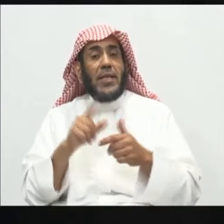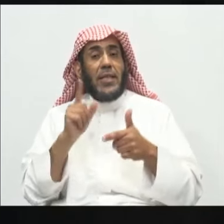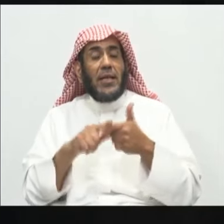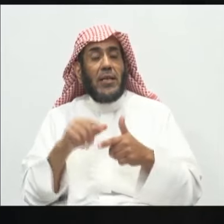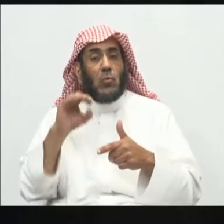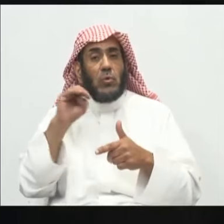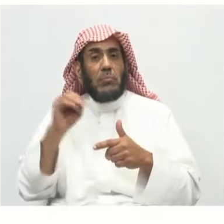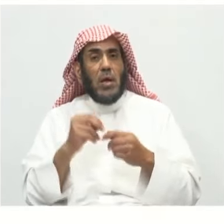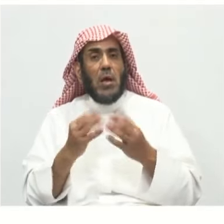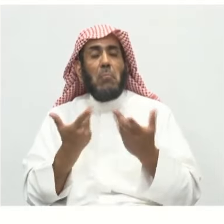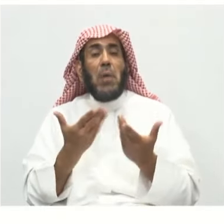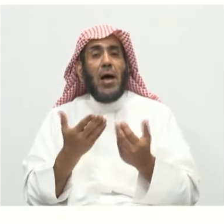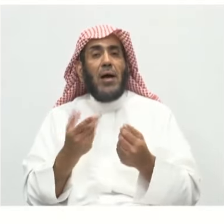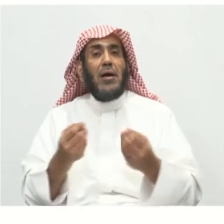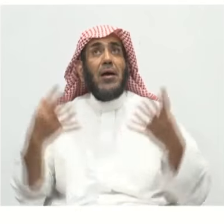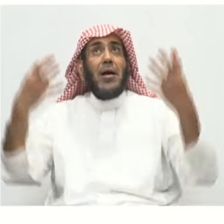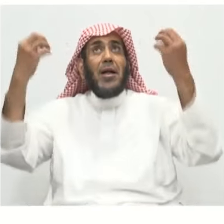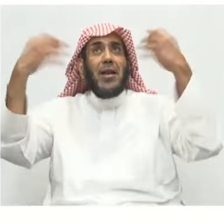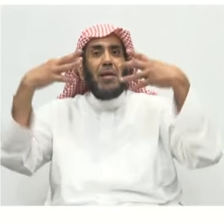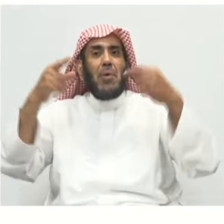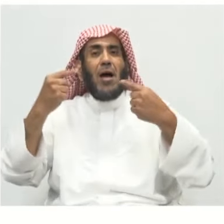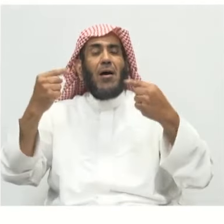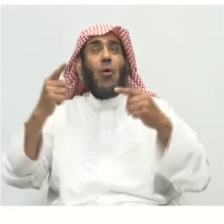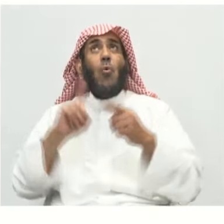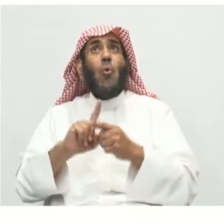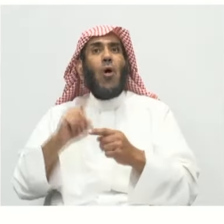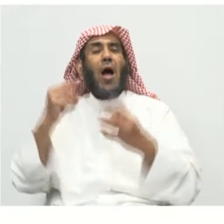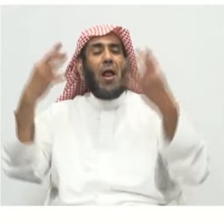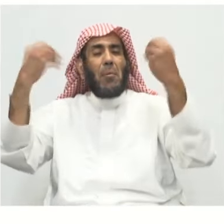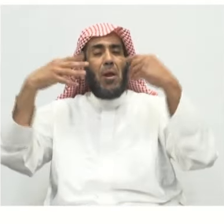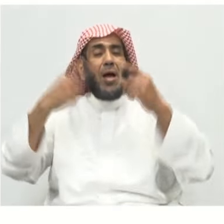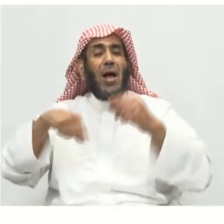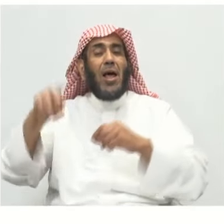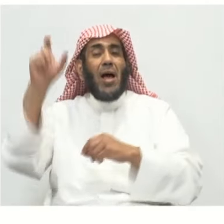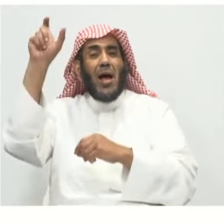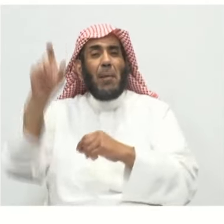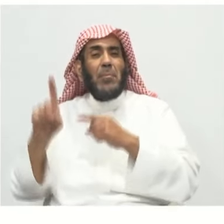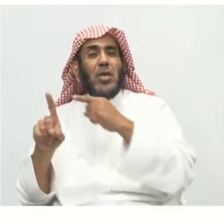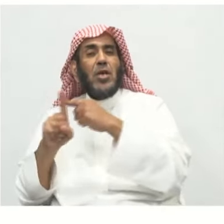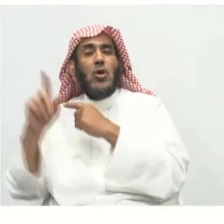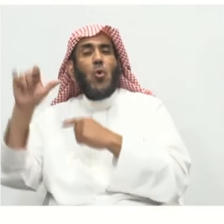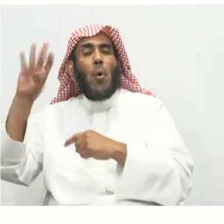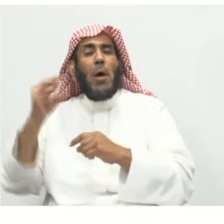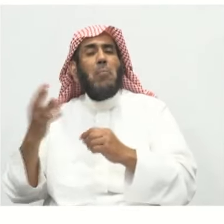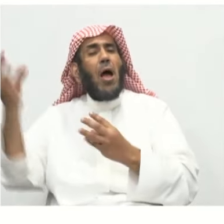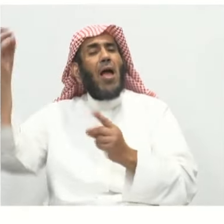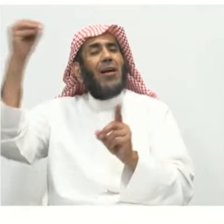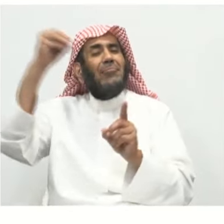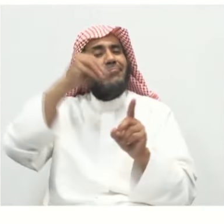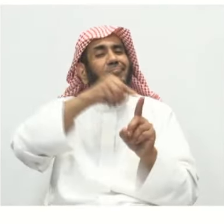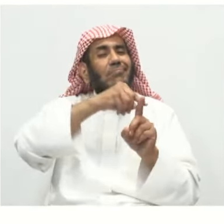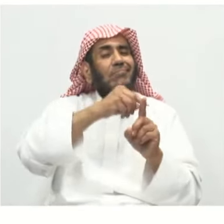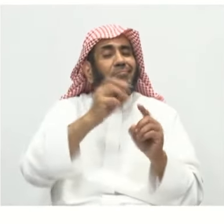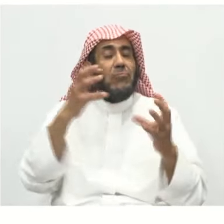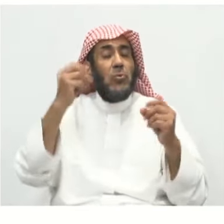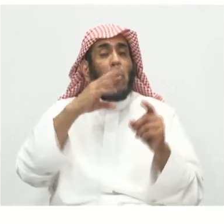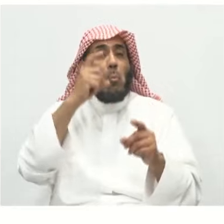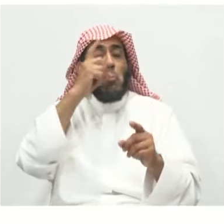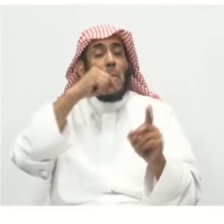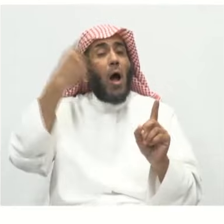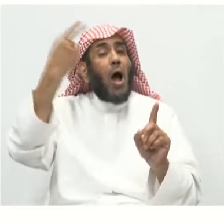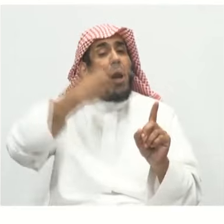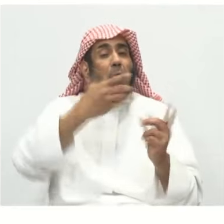اجيب ما النعمه التي انعم الله بها على عبده لقمان من النعمه وبما امره